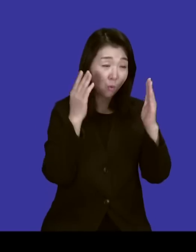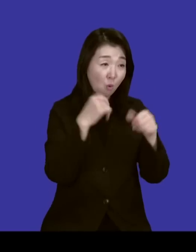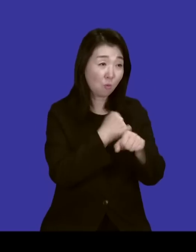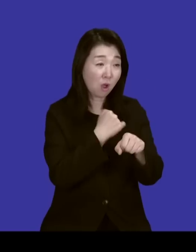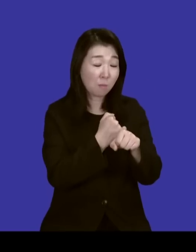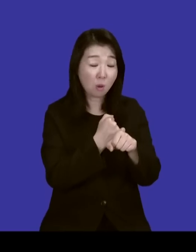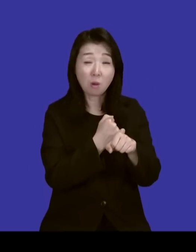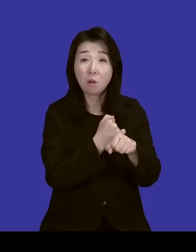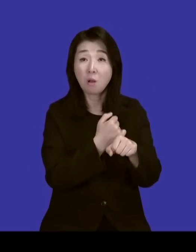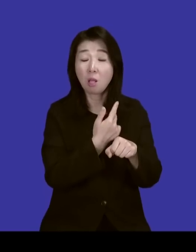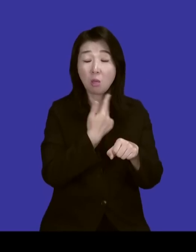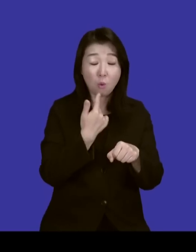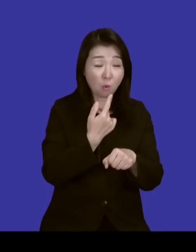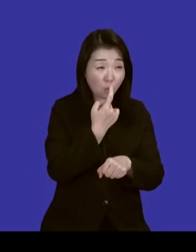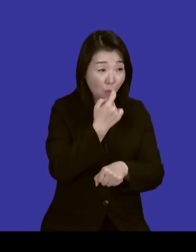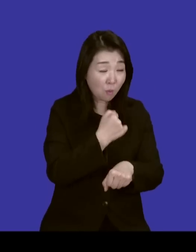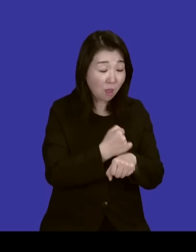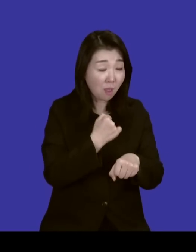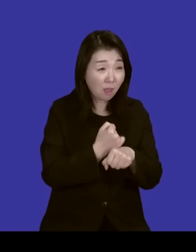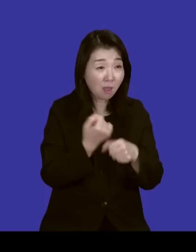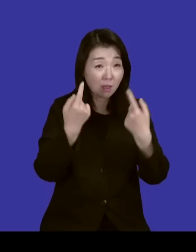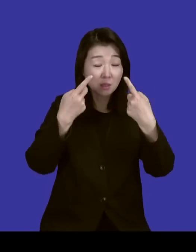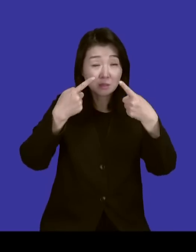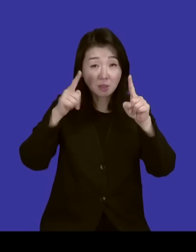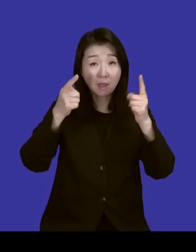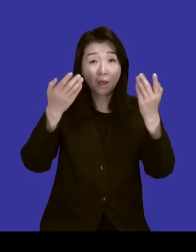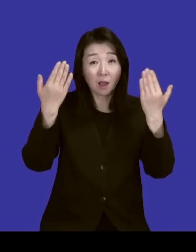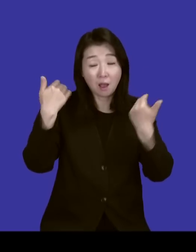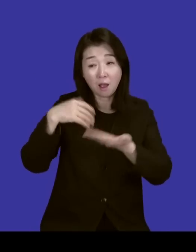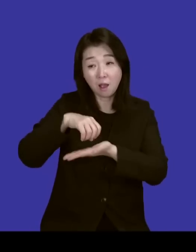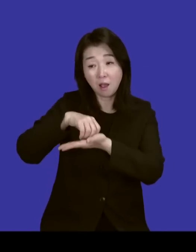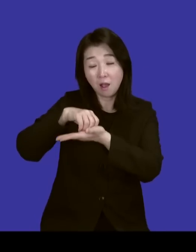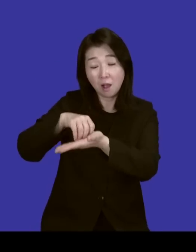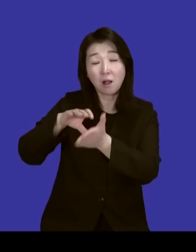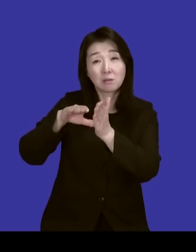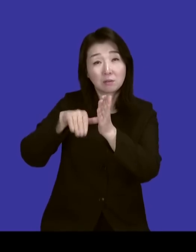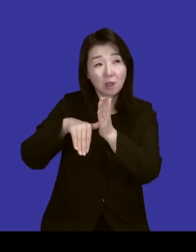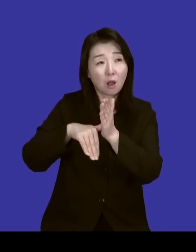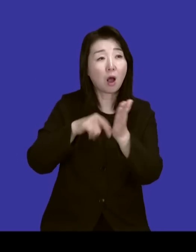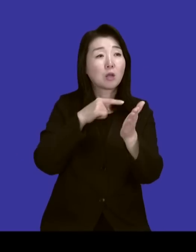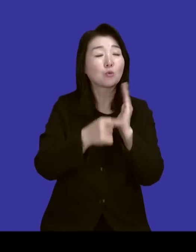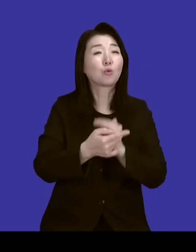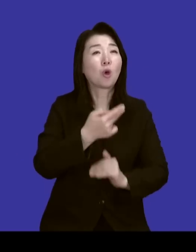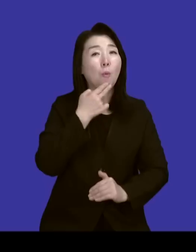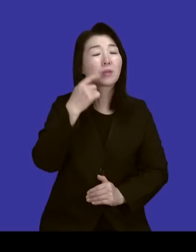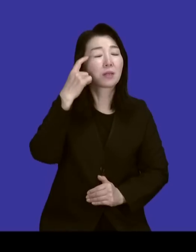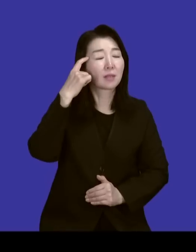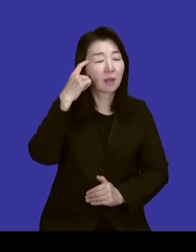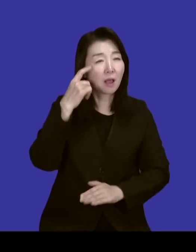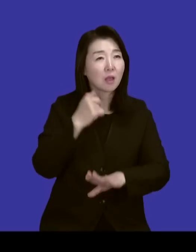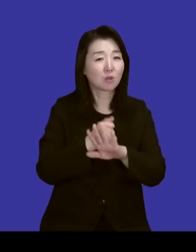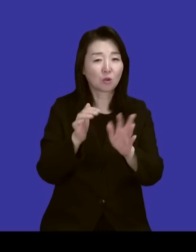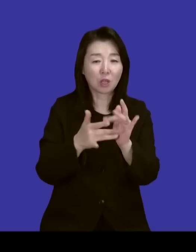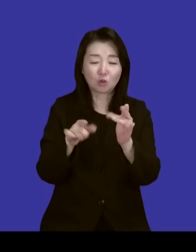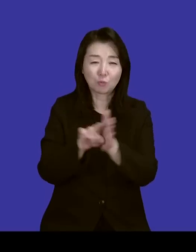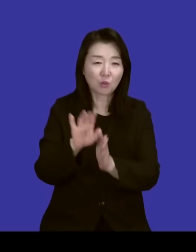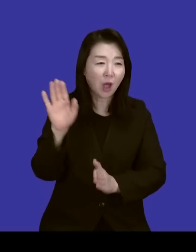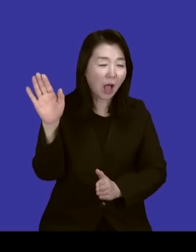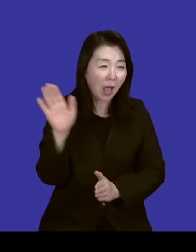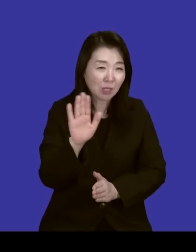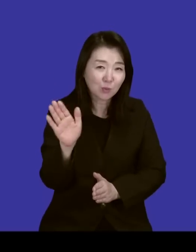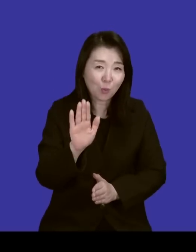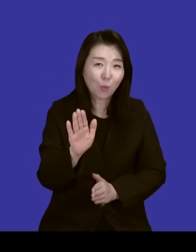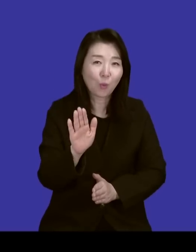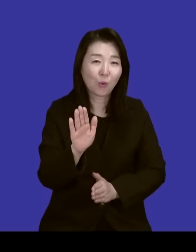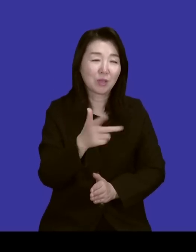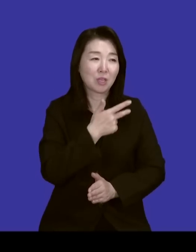도움이 되고 예. 손해 안 보겠다 이런 생각으로 예. 그러니까 영어 배울 생각으로 예, 나간 예. 거죠. 예수 믿으려고 한 것은 아니고. 예.